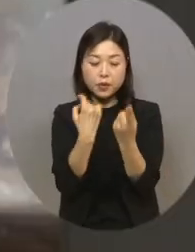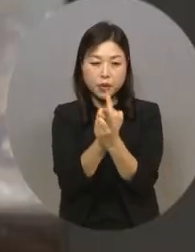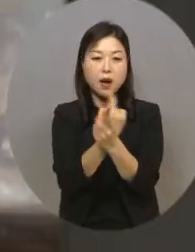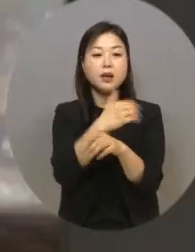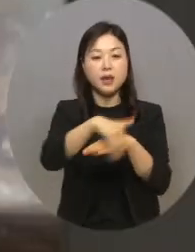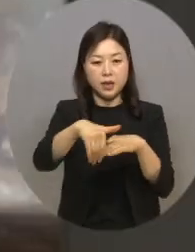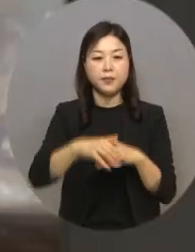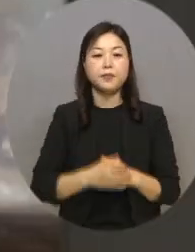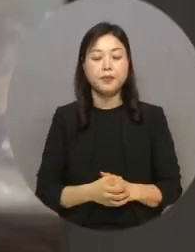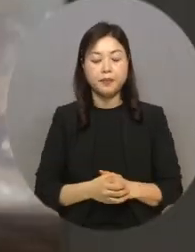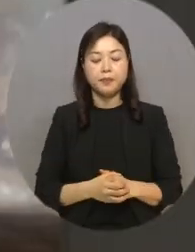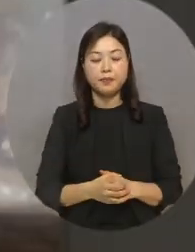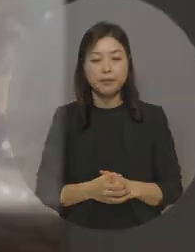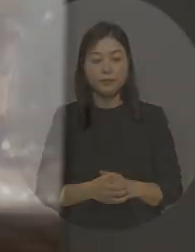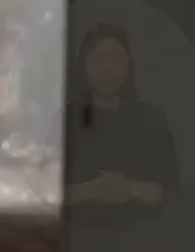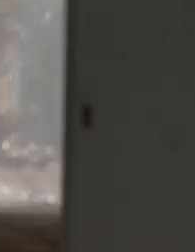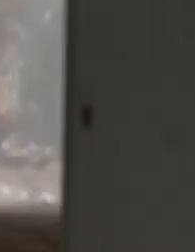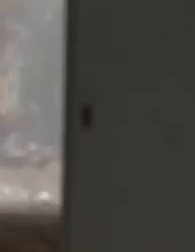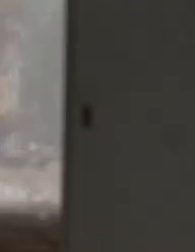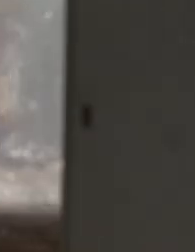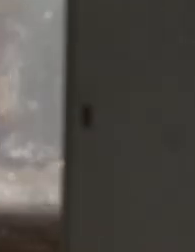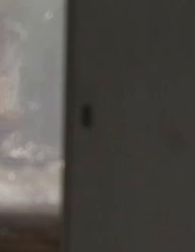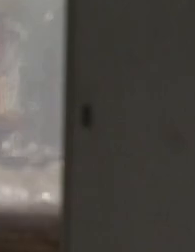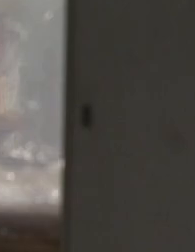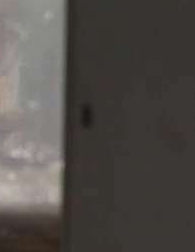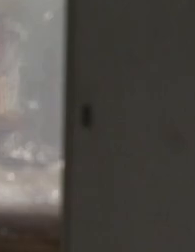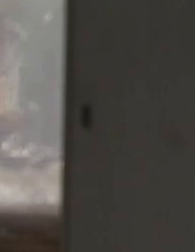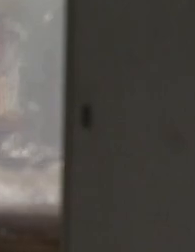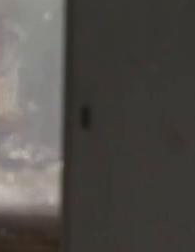계획입니다 복지뉴스 유정입니다